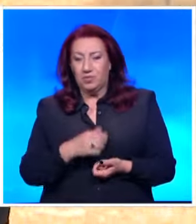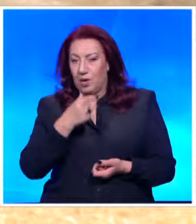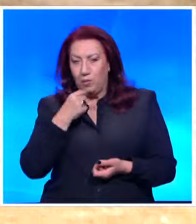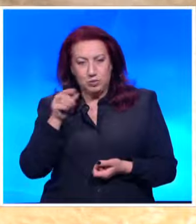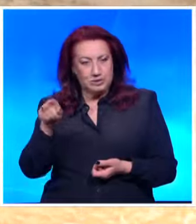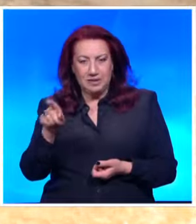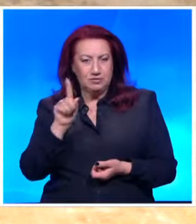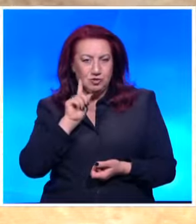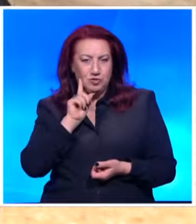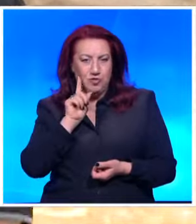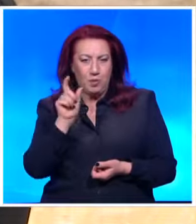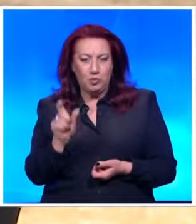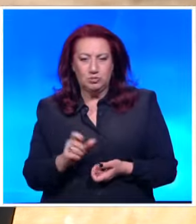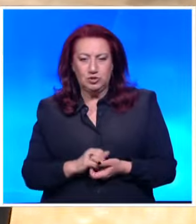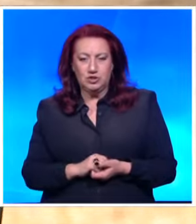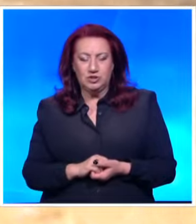момче?